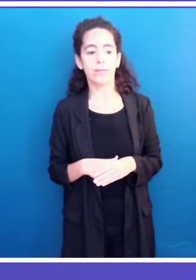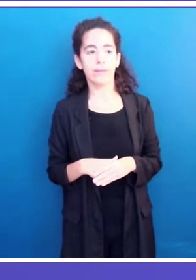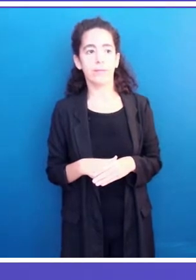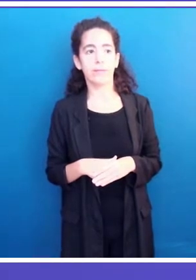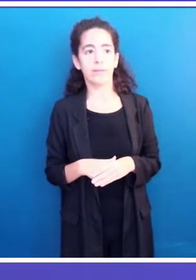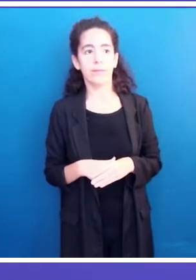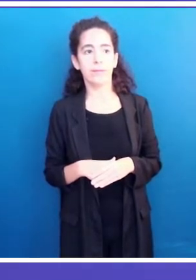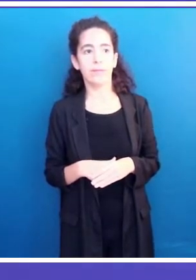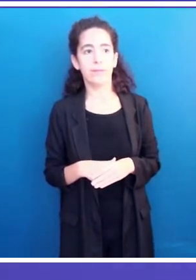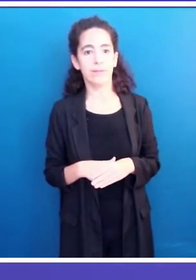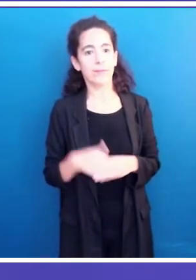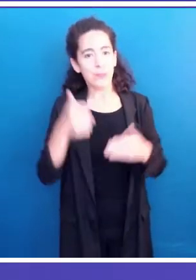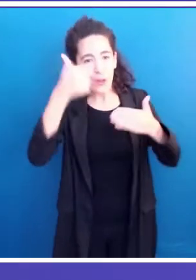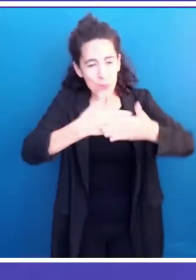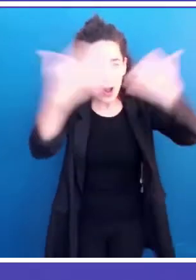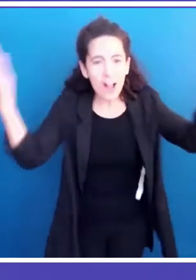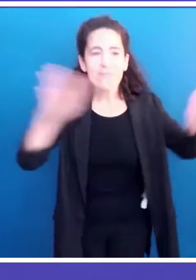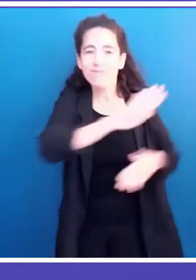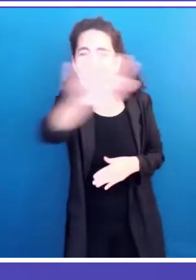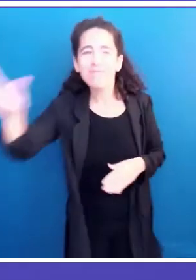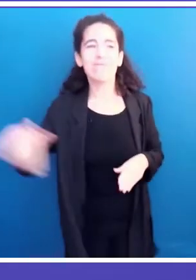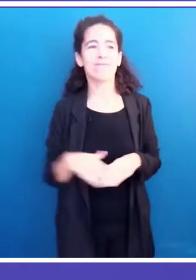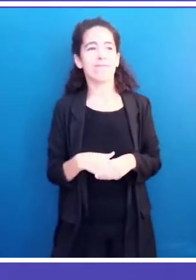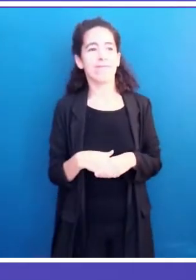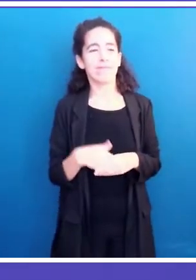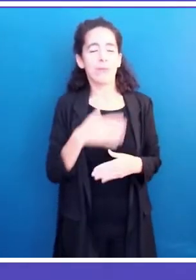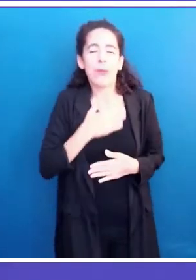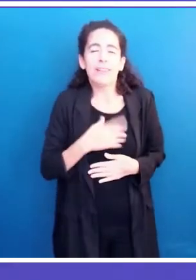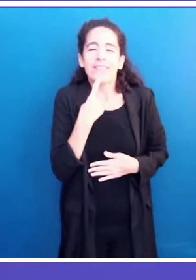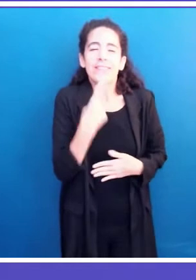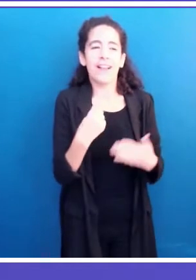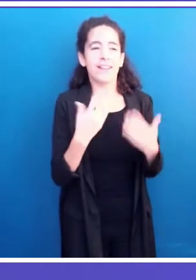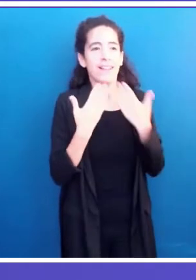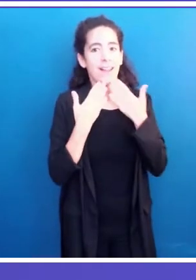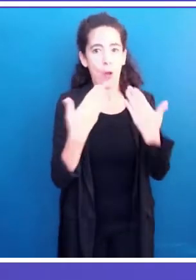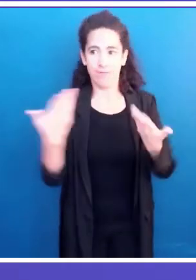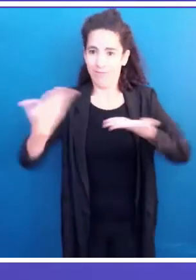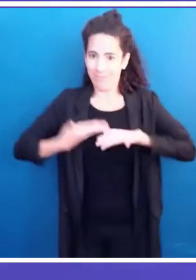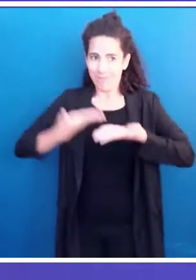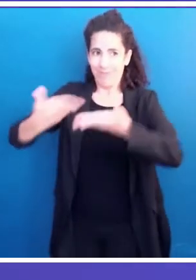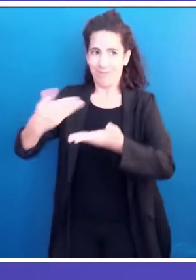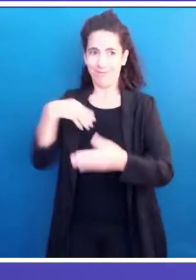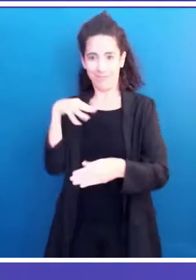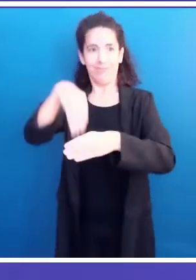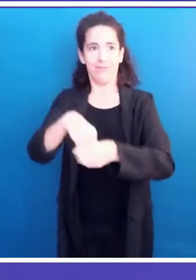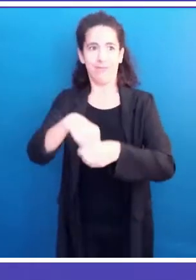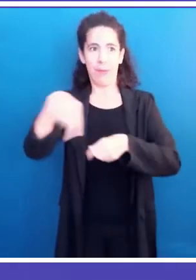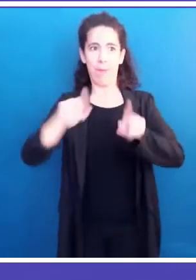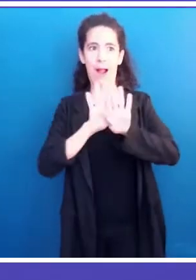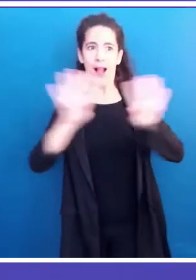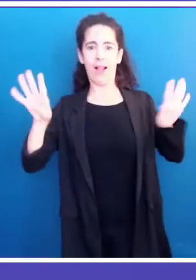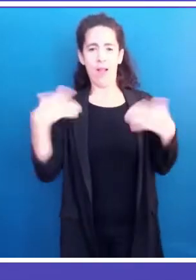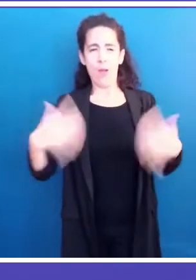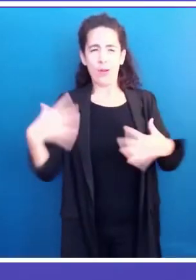صباح الخير جميعا، اسمحوا لي أن أنتهز هذه الفرصة لكي أشكركم، شكرا لمنح هذه